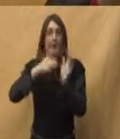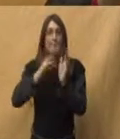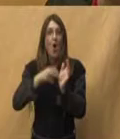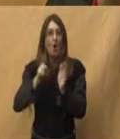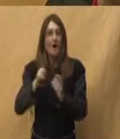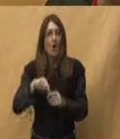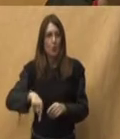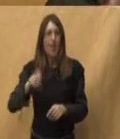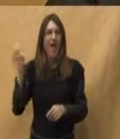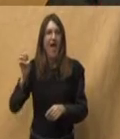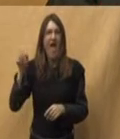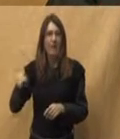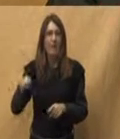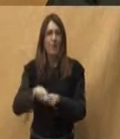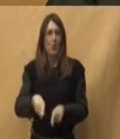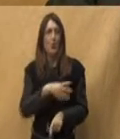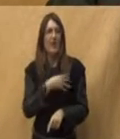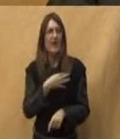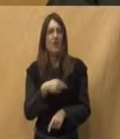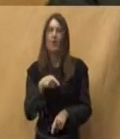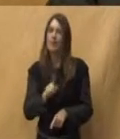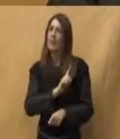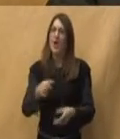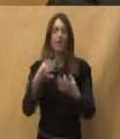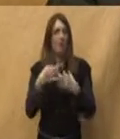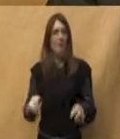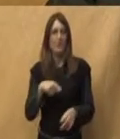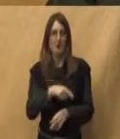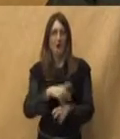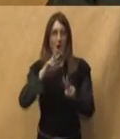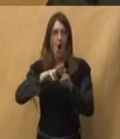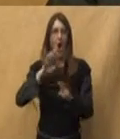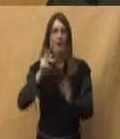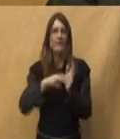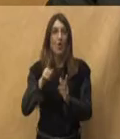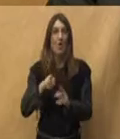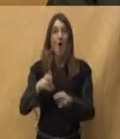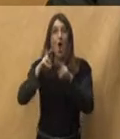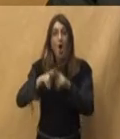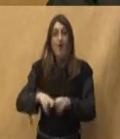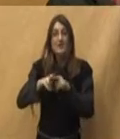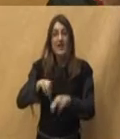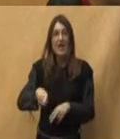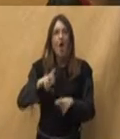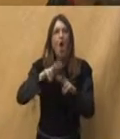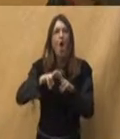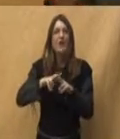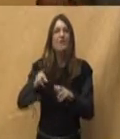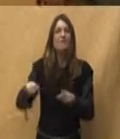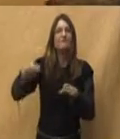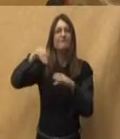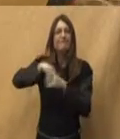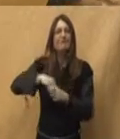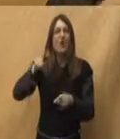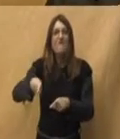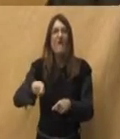nas u Europskoj uniji i u Hrvatskoj hormoni nisu dopušteni. Ostaci hormona djeluju na cjelokupnu